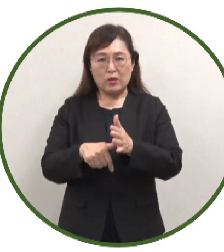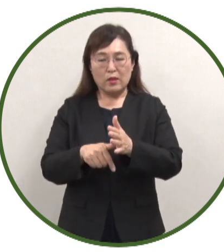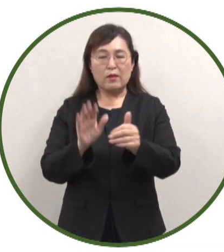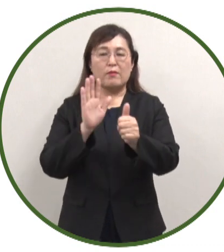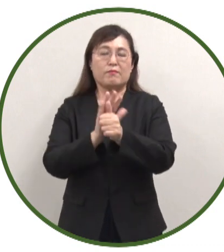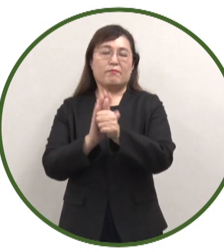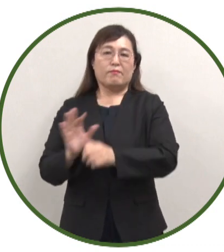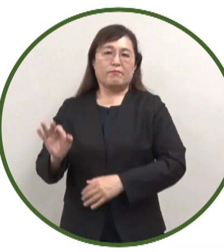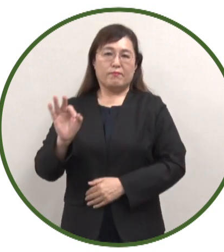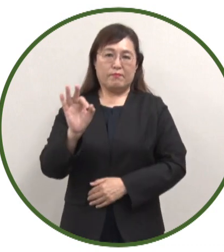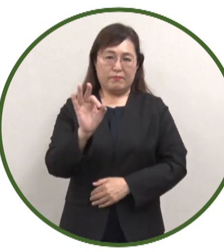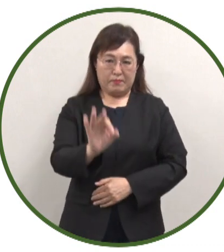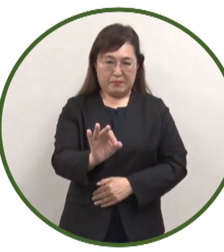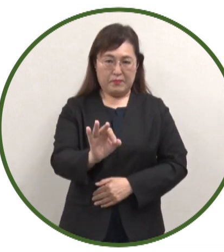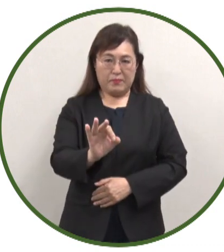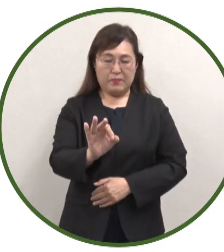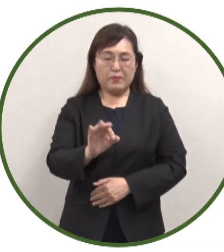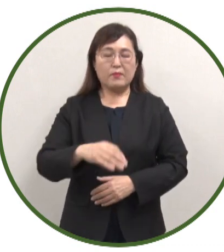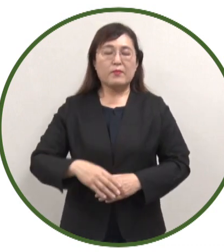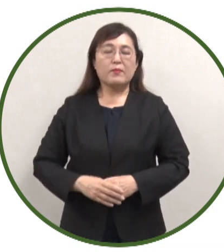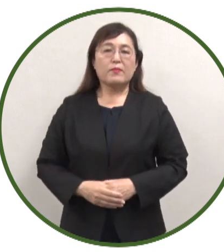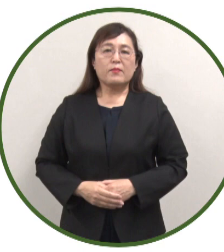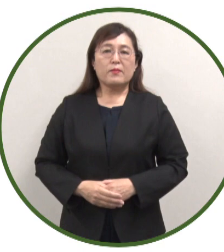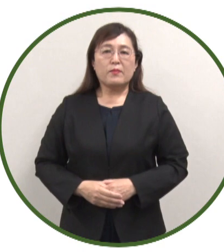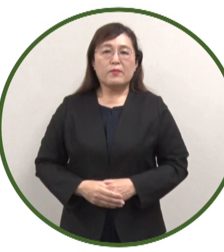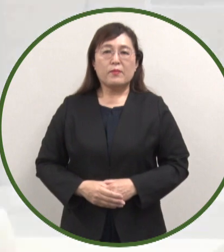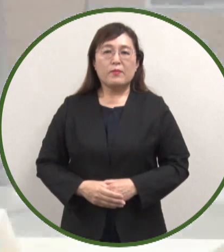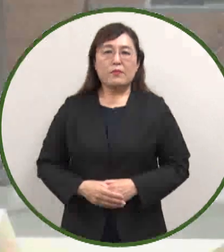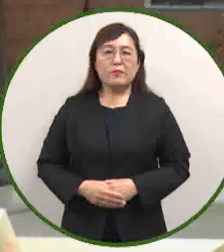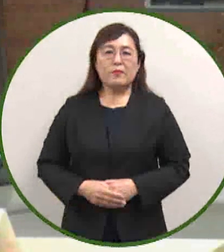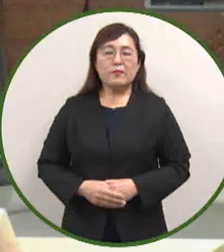支援金をお支払いするということとなっております。